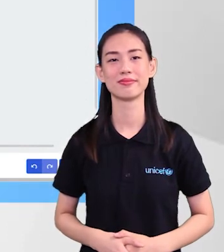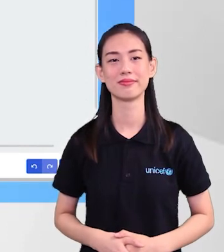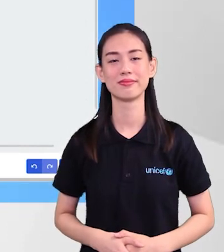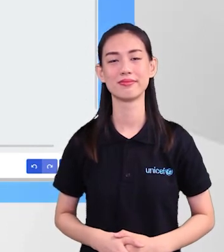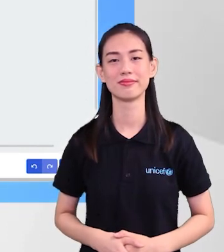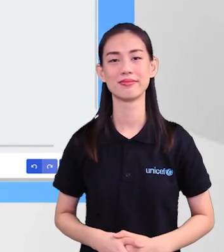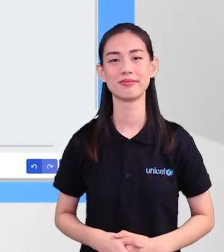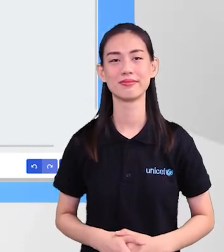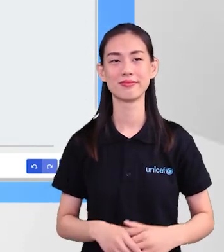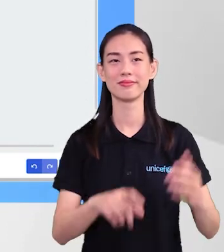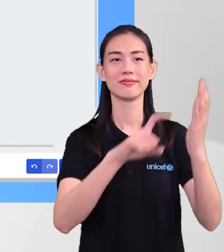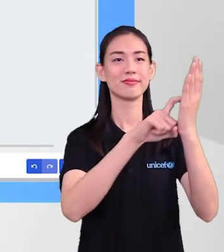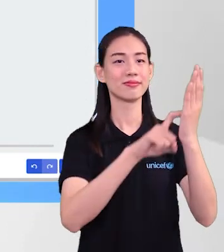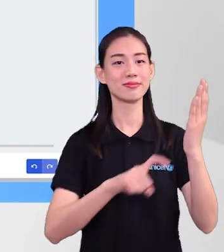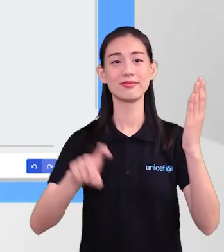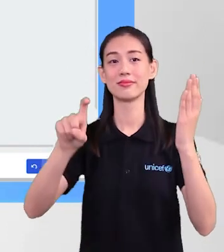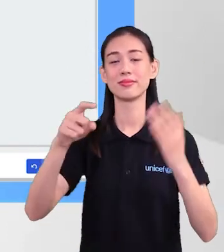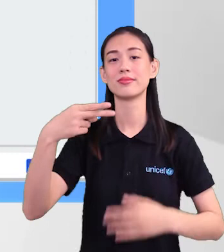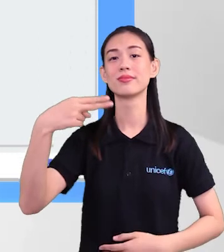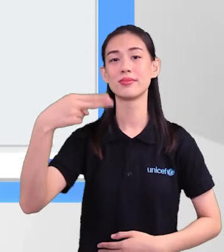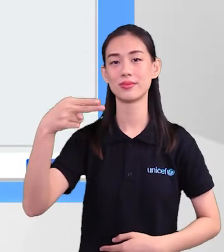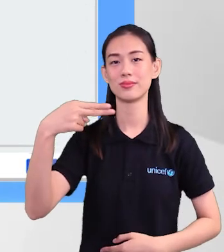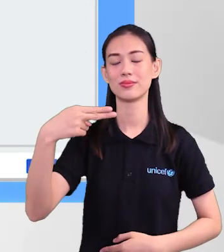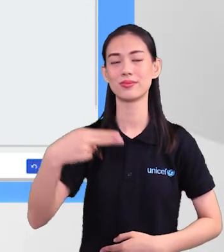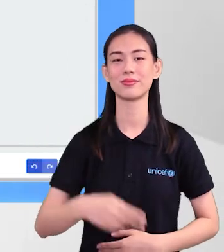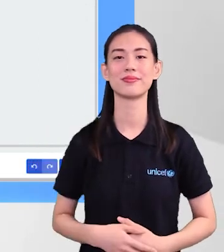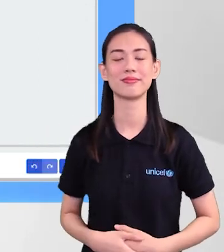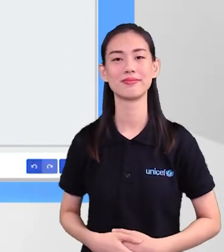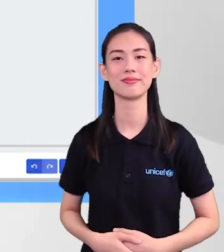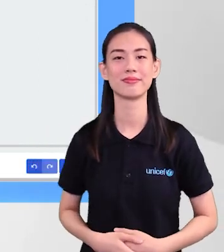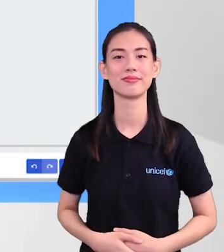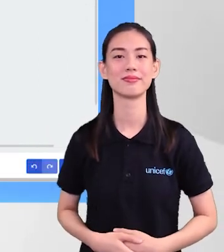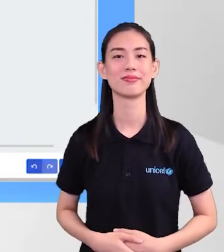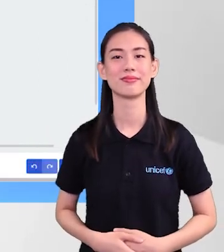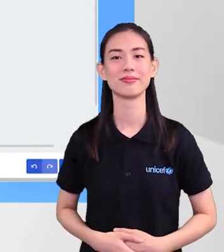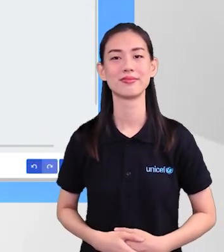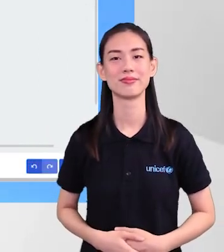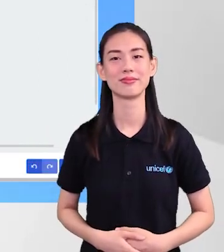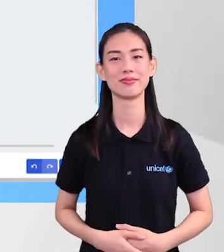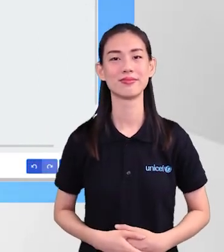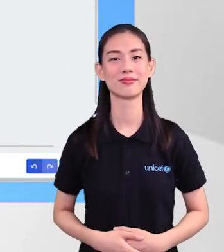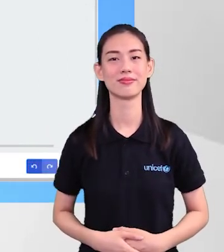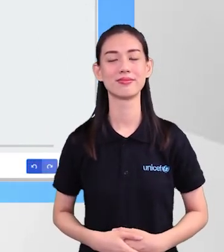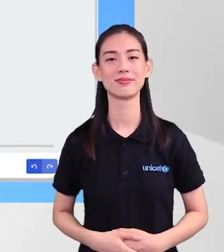Gunakan blok forever tadi, masukkan blok if true dan else.